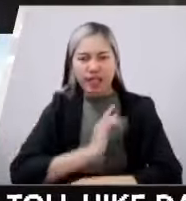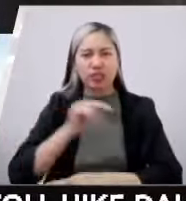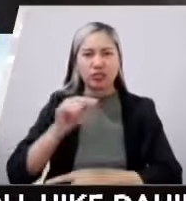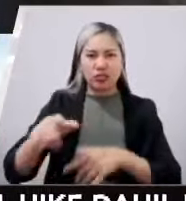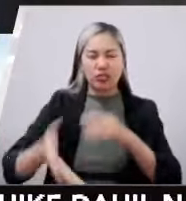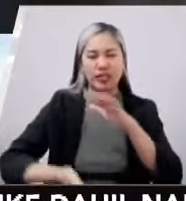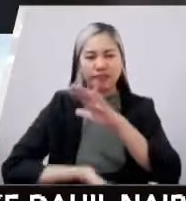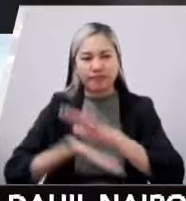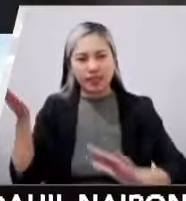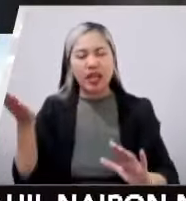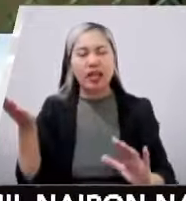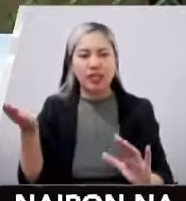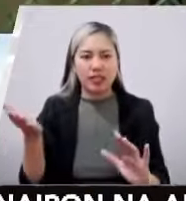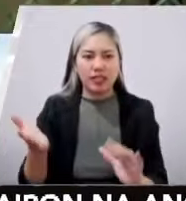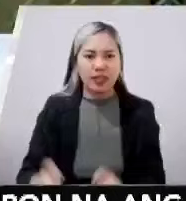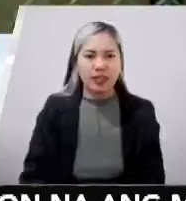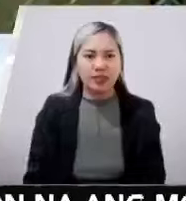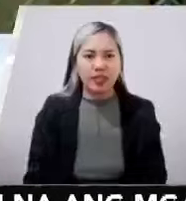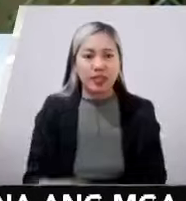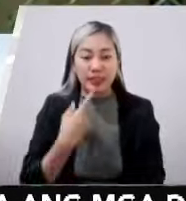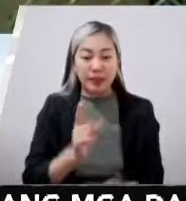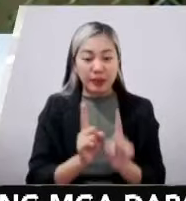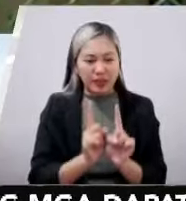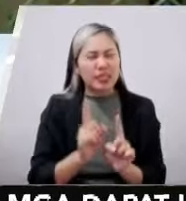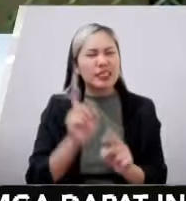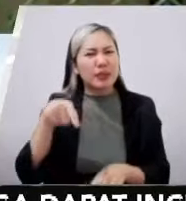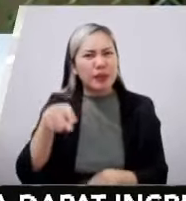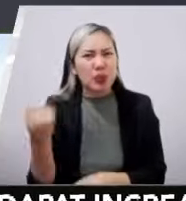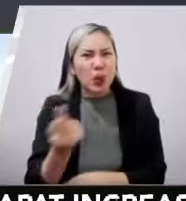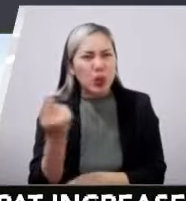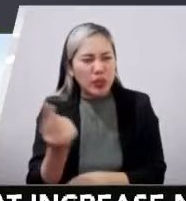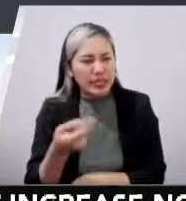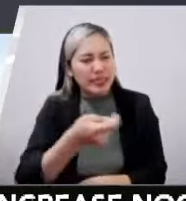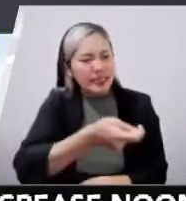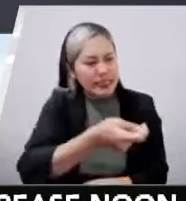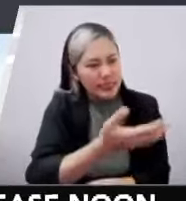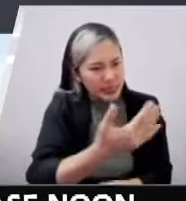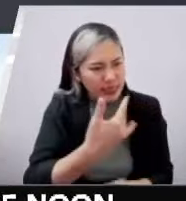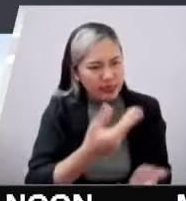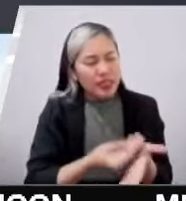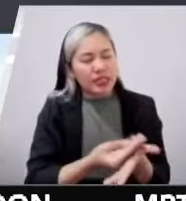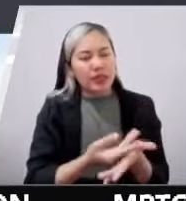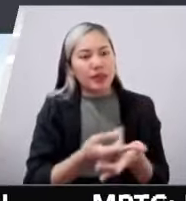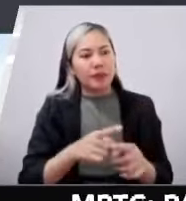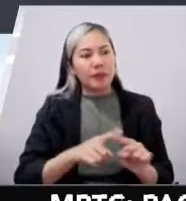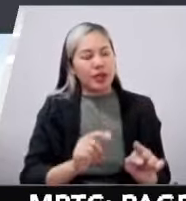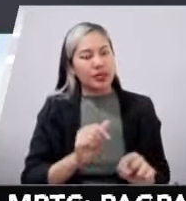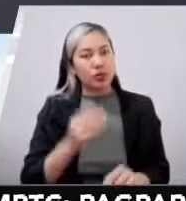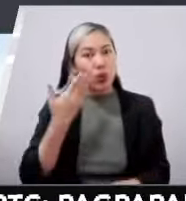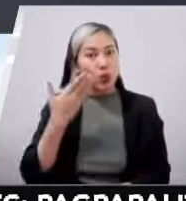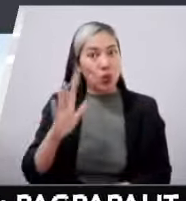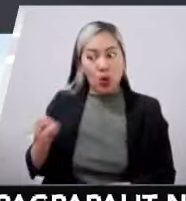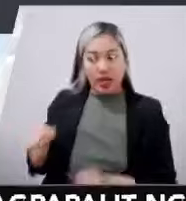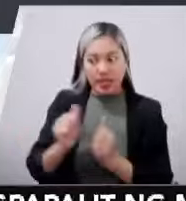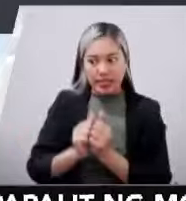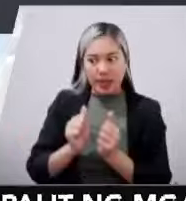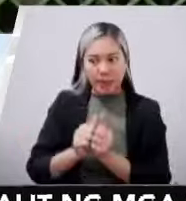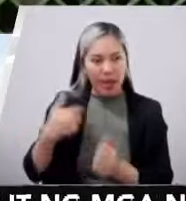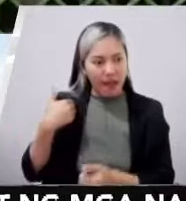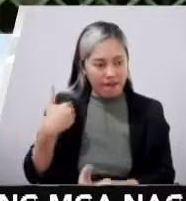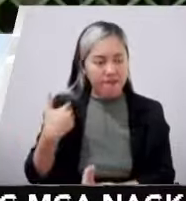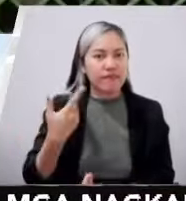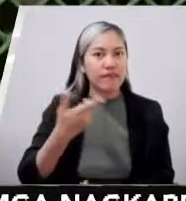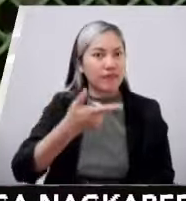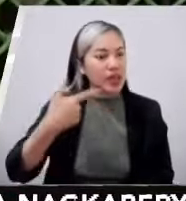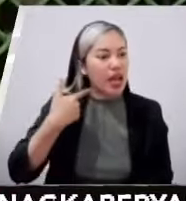niya, ho-hold-upin lang sana nila ang driver. Hindi raw niya alam na manunutok ng baril ang kanyang kasama at nanakawin ang sasakyan. Hindi